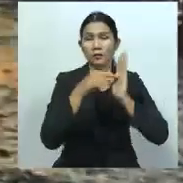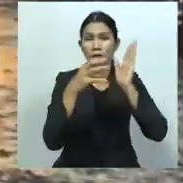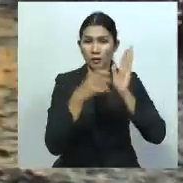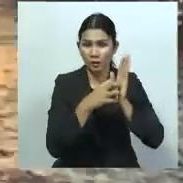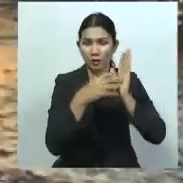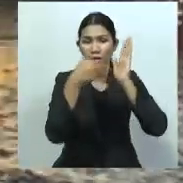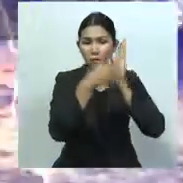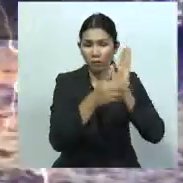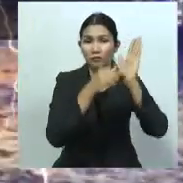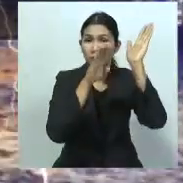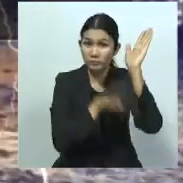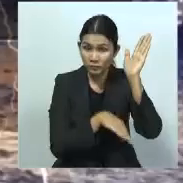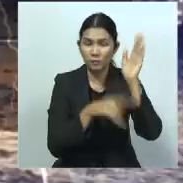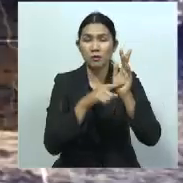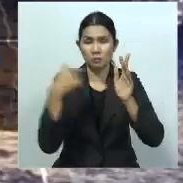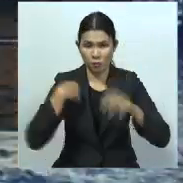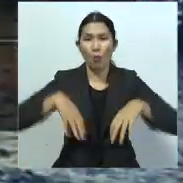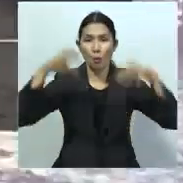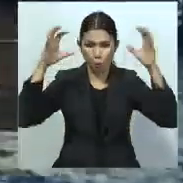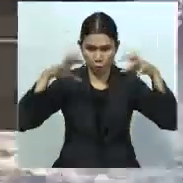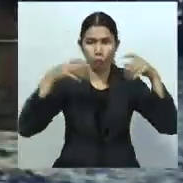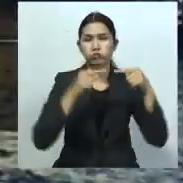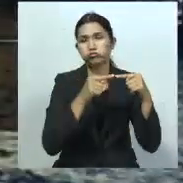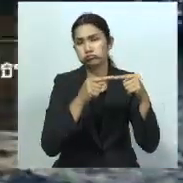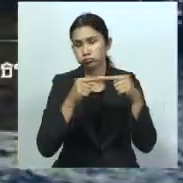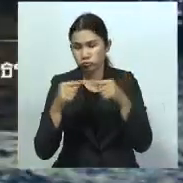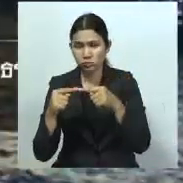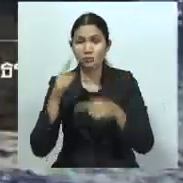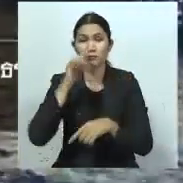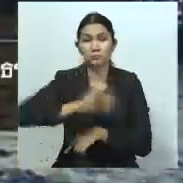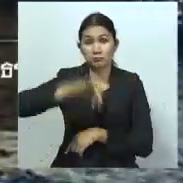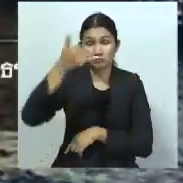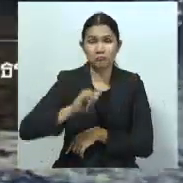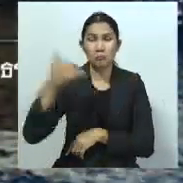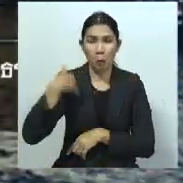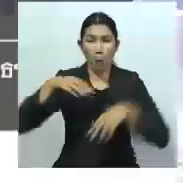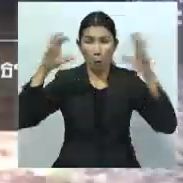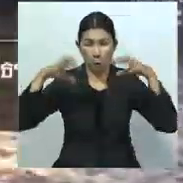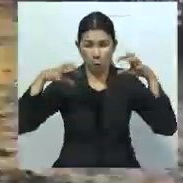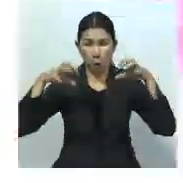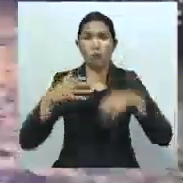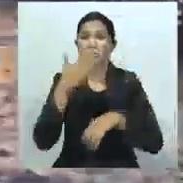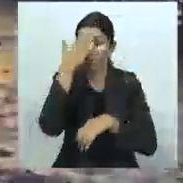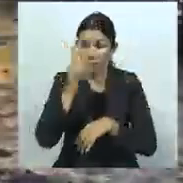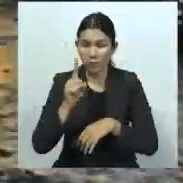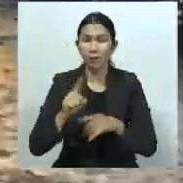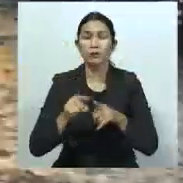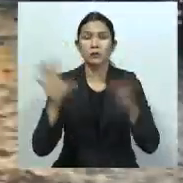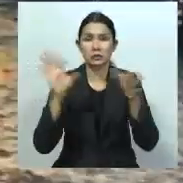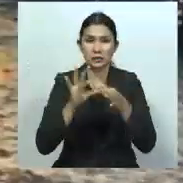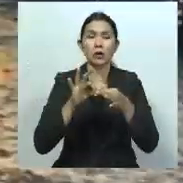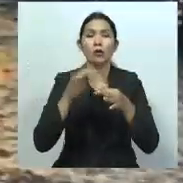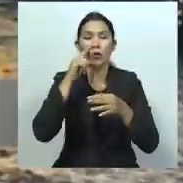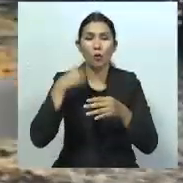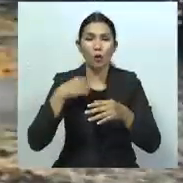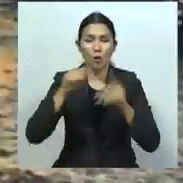ลาง พ้าตวันออกและพ้ากใ้จะมีฝนฟ้าขนองต่อเนื่อง และบางบืนที่จะมีฝนตกหนักด้วยค่ะเนื่องจากร่องมรสุมพ